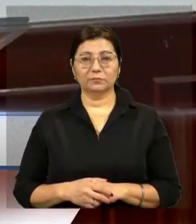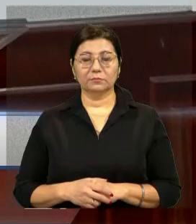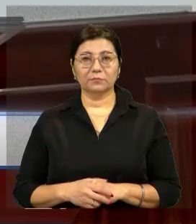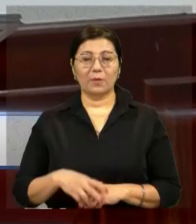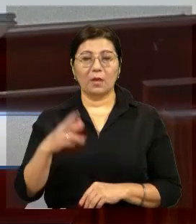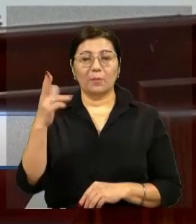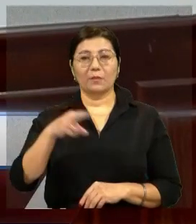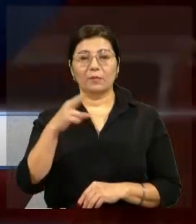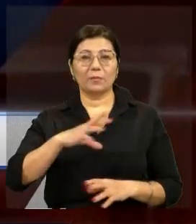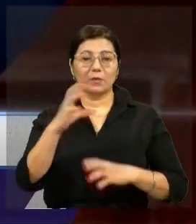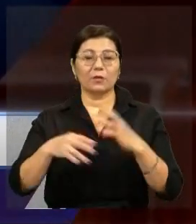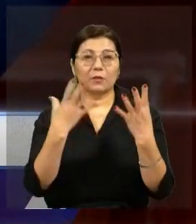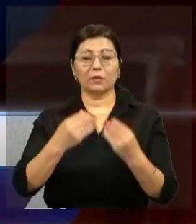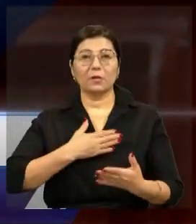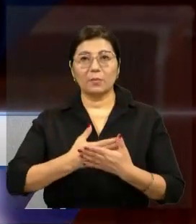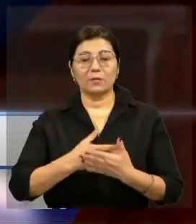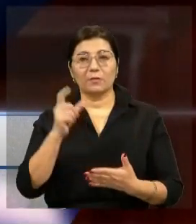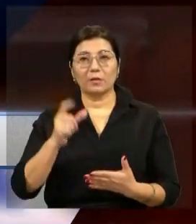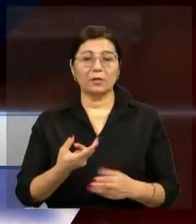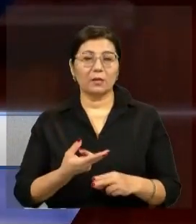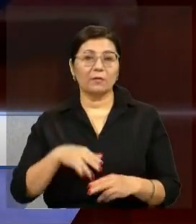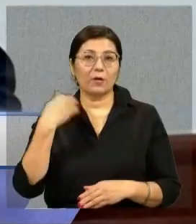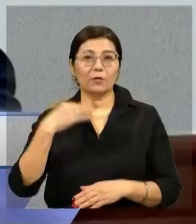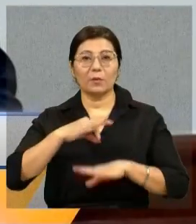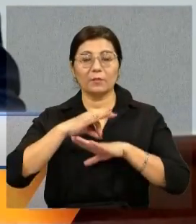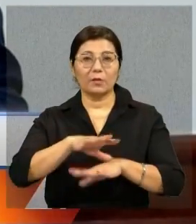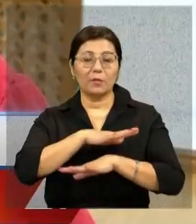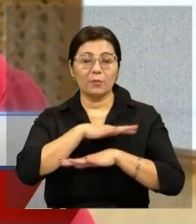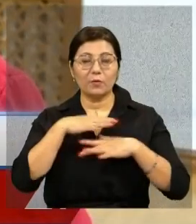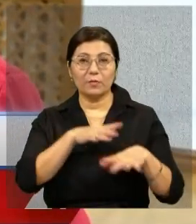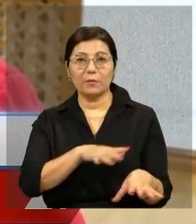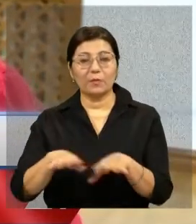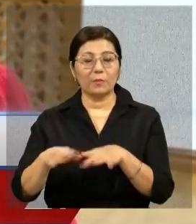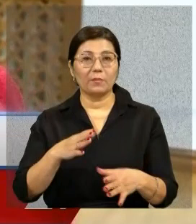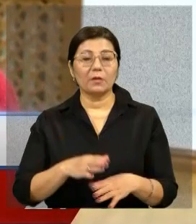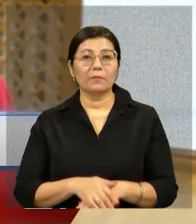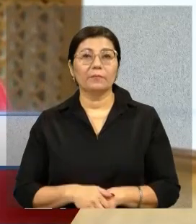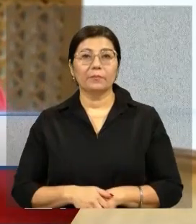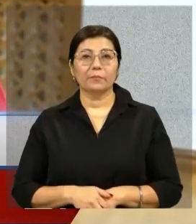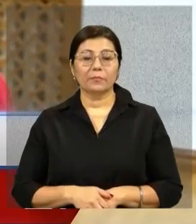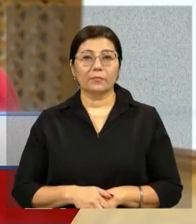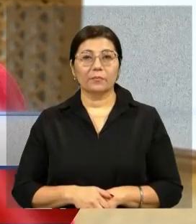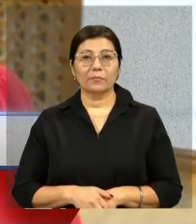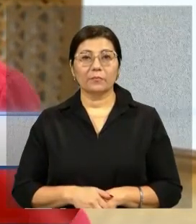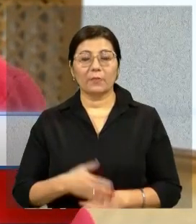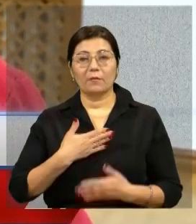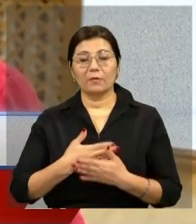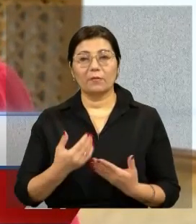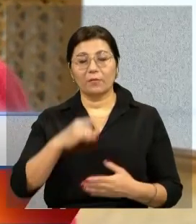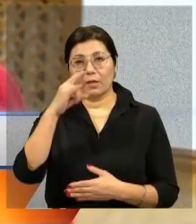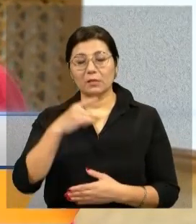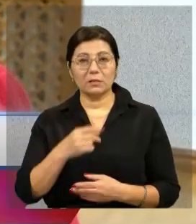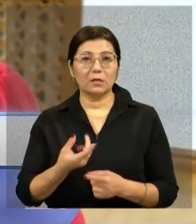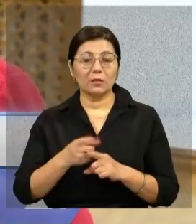5 декабря – Международный день волонтеров. В преддверии этой даты в Актобе прошел ряд мероприятий. Тема волонтерства у нас в Казахстане на сегодняшний день